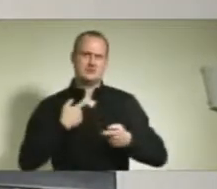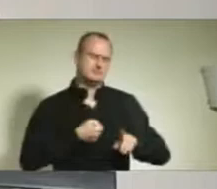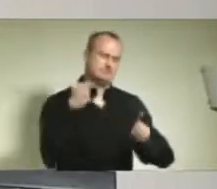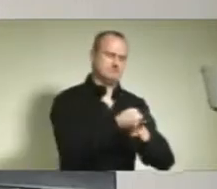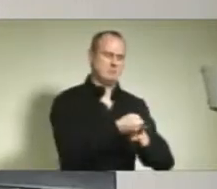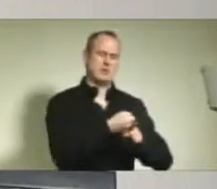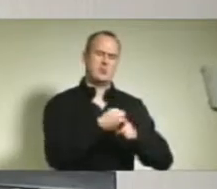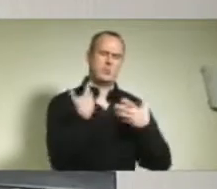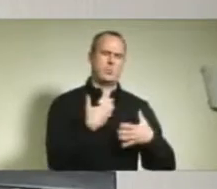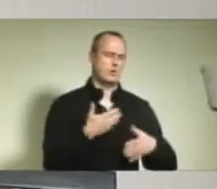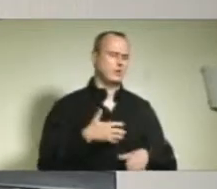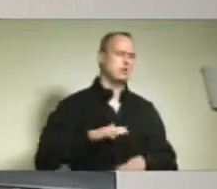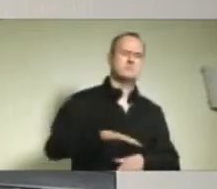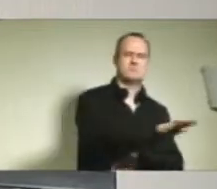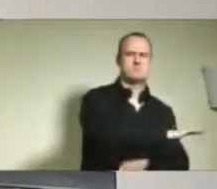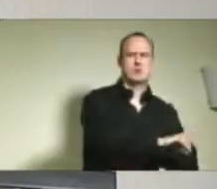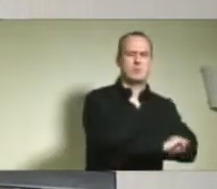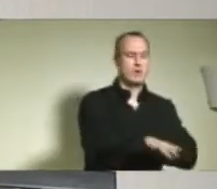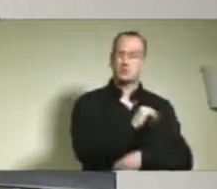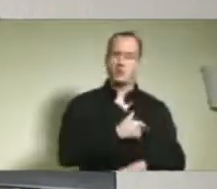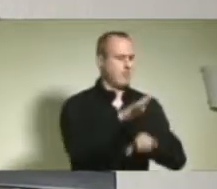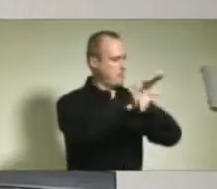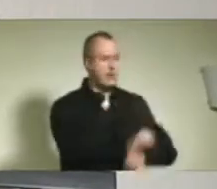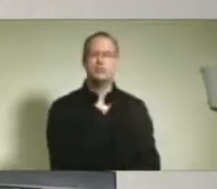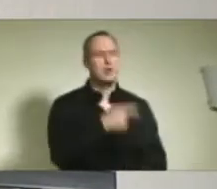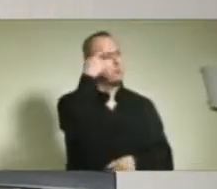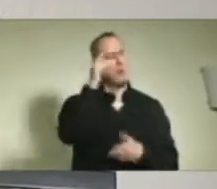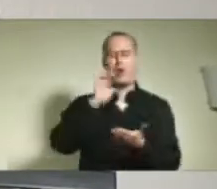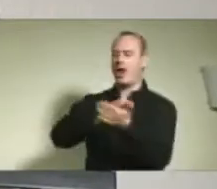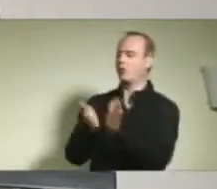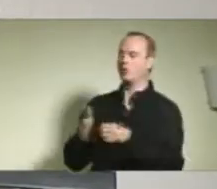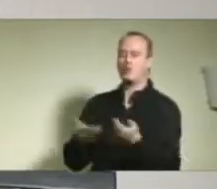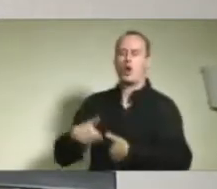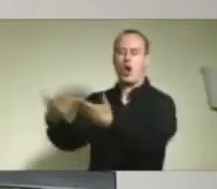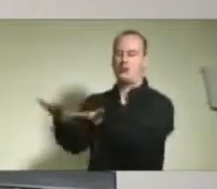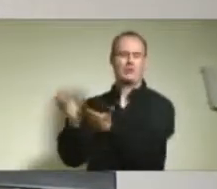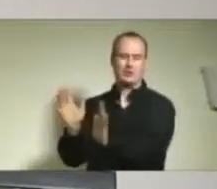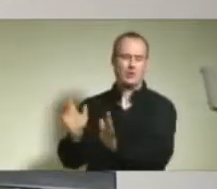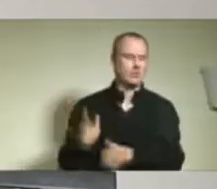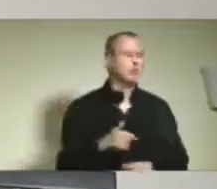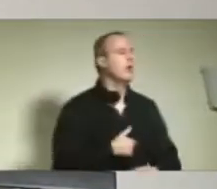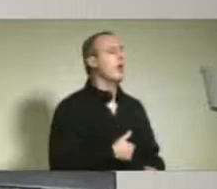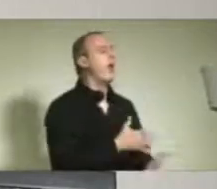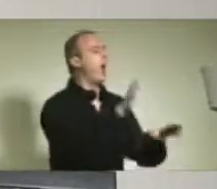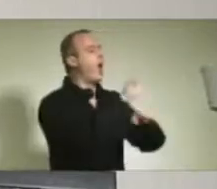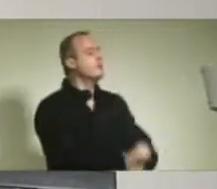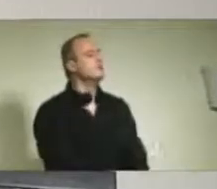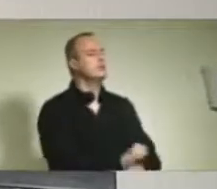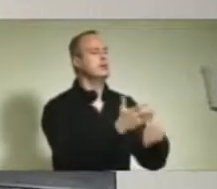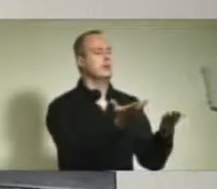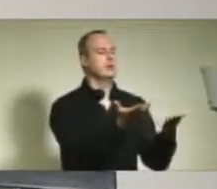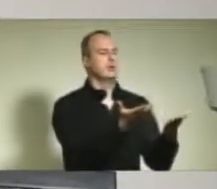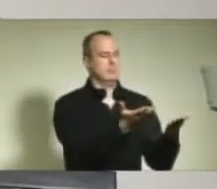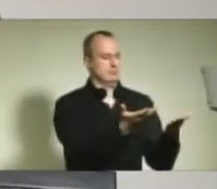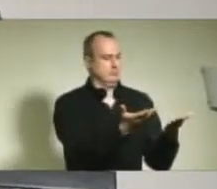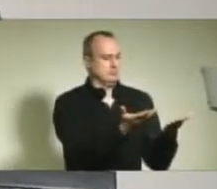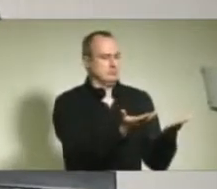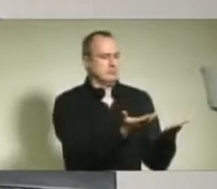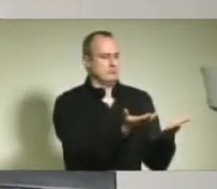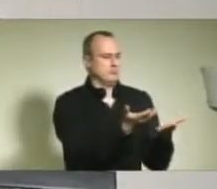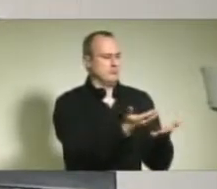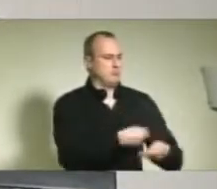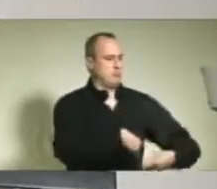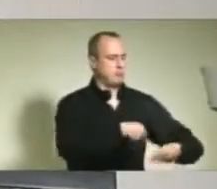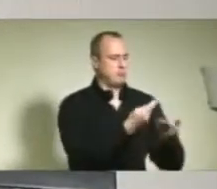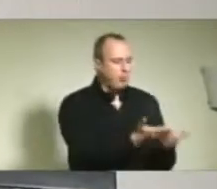pas formés au commercial. Ils avaient l'habitude de rendre un service public et de ne pas proposer de produits aux clients, de vendre des produits. Tout ça, ça a